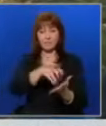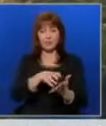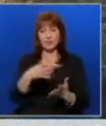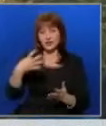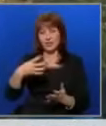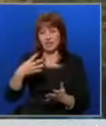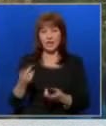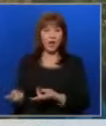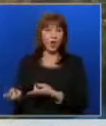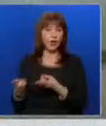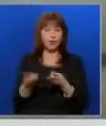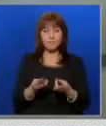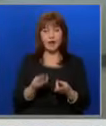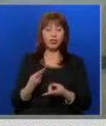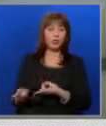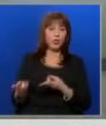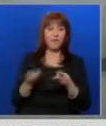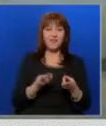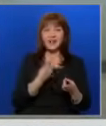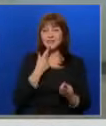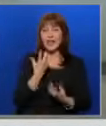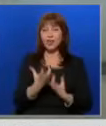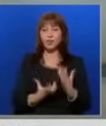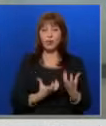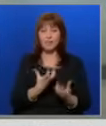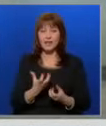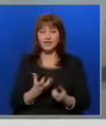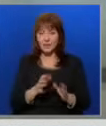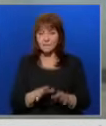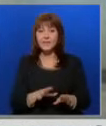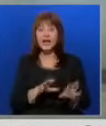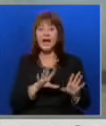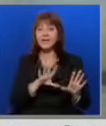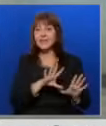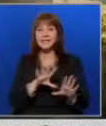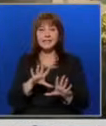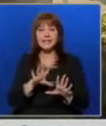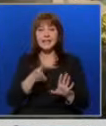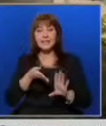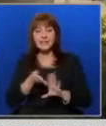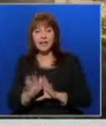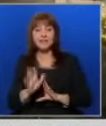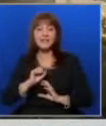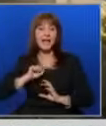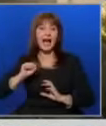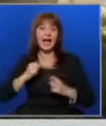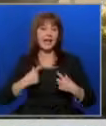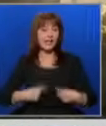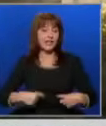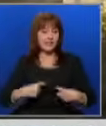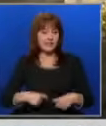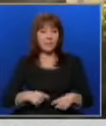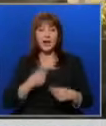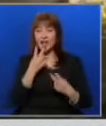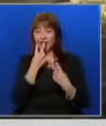където докарва товар за топливо. 10.10 локомотива тръгва обратно за гара Илиенци. Видимостта на локомотивния машинист,